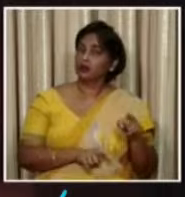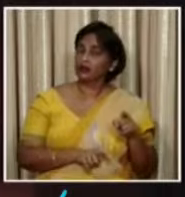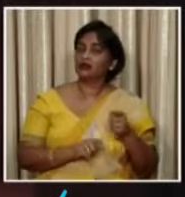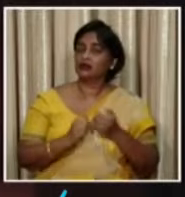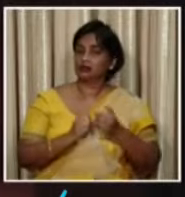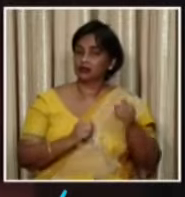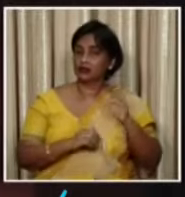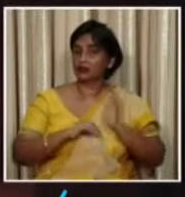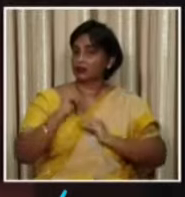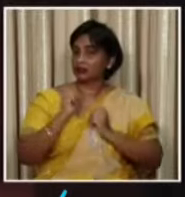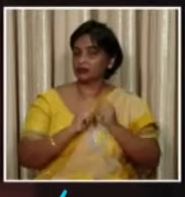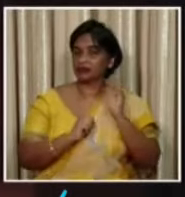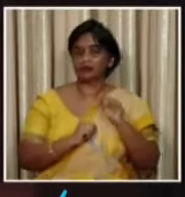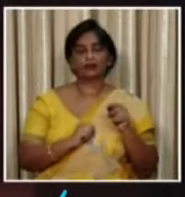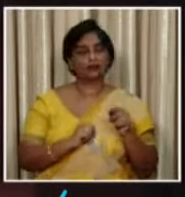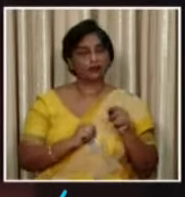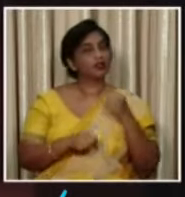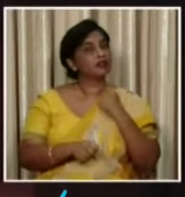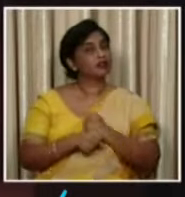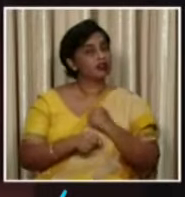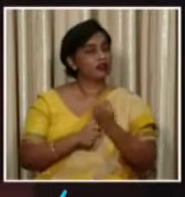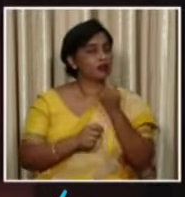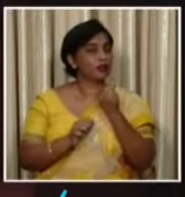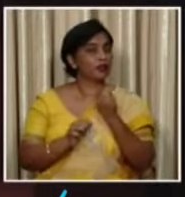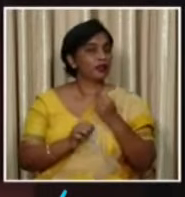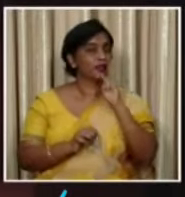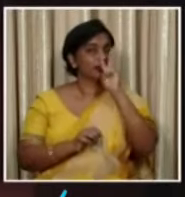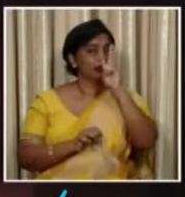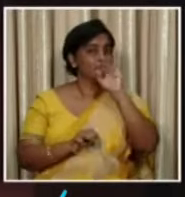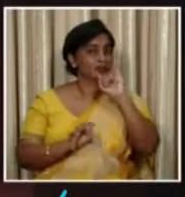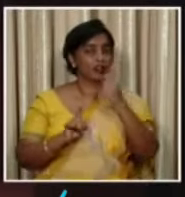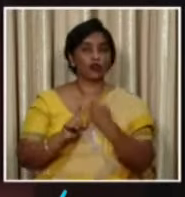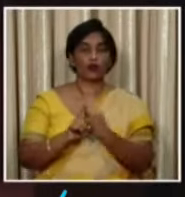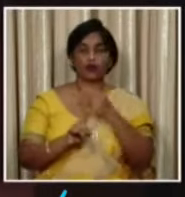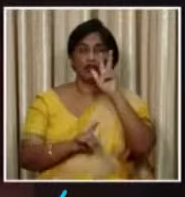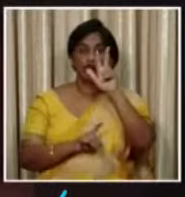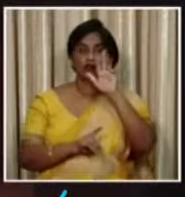තුළ ඒ ක්‍රියාව තුළ රජයේ රුපියල්